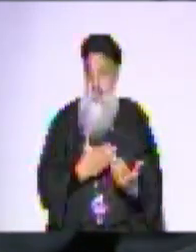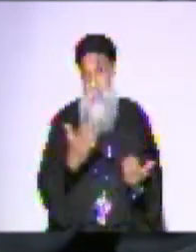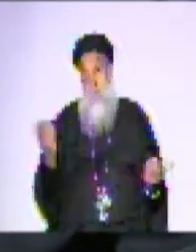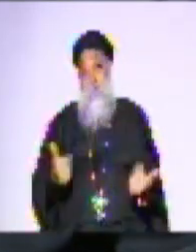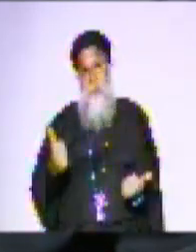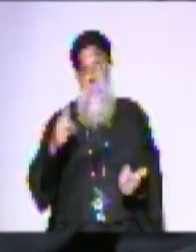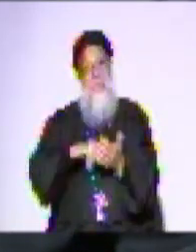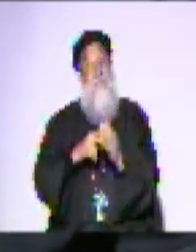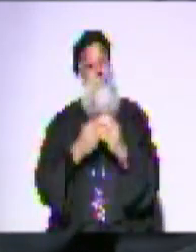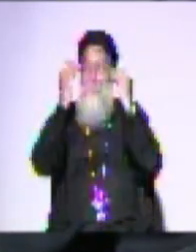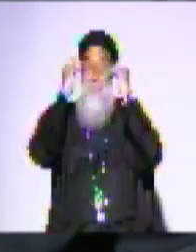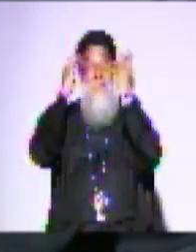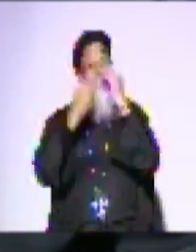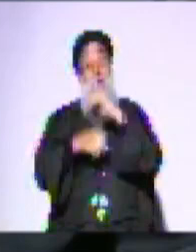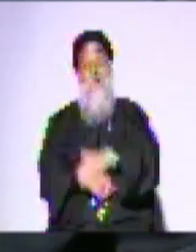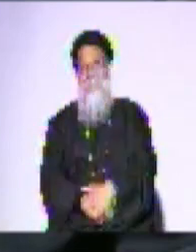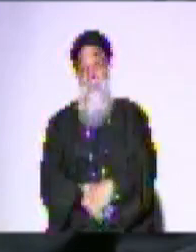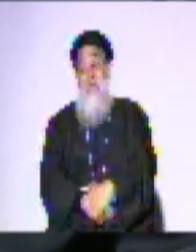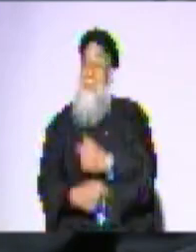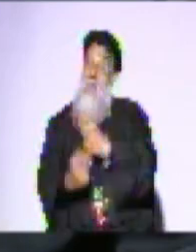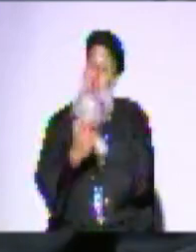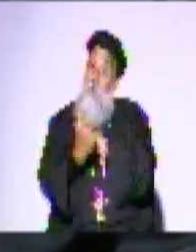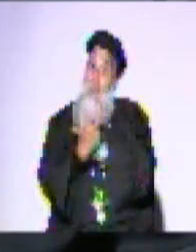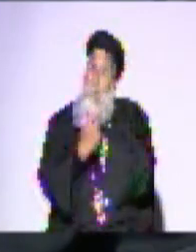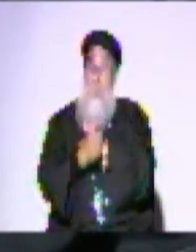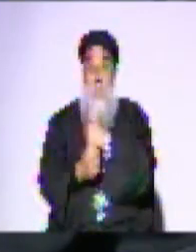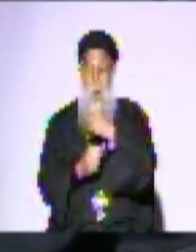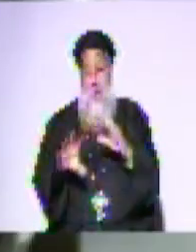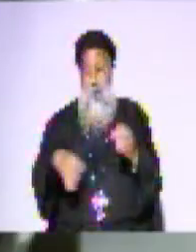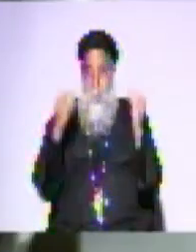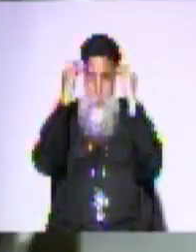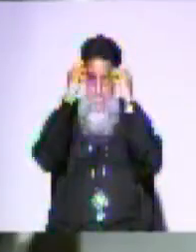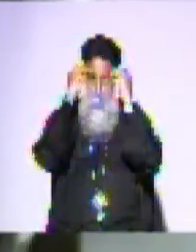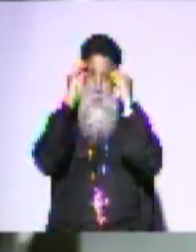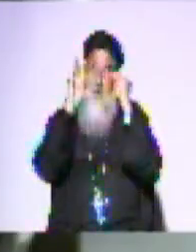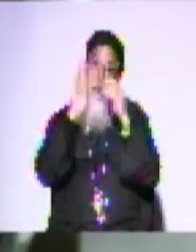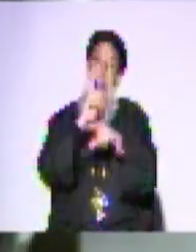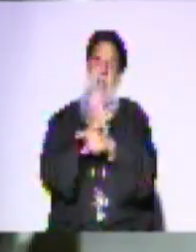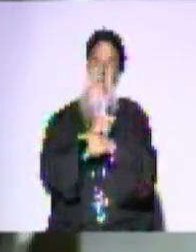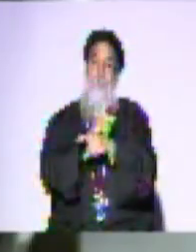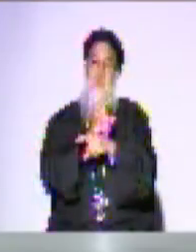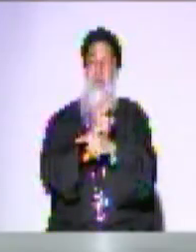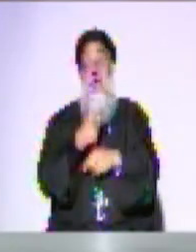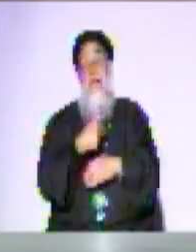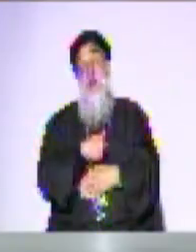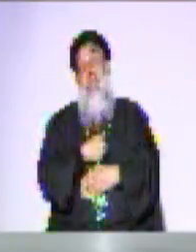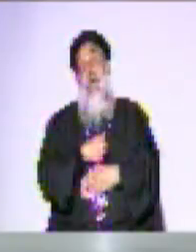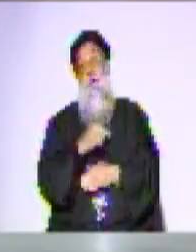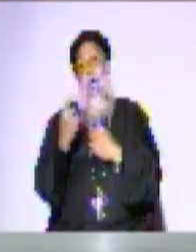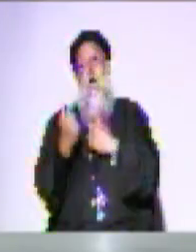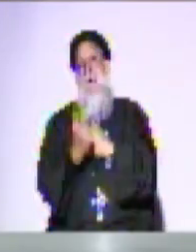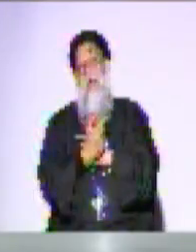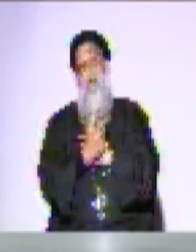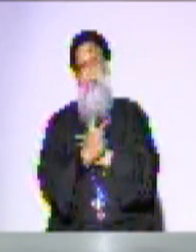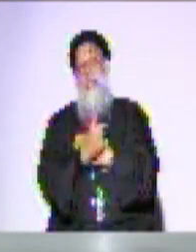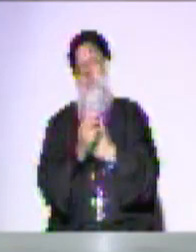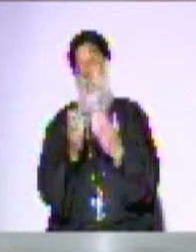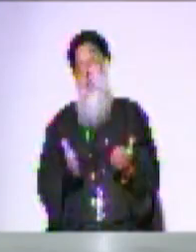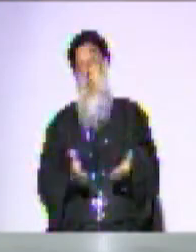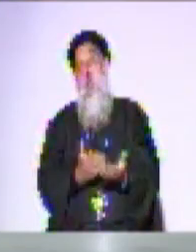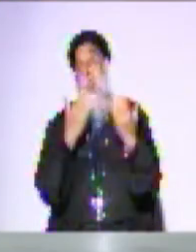نعمة هيتحاسب عليها. ده صحيح. يعني هو بيحذر من عدم